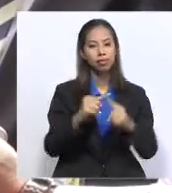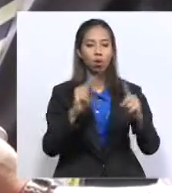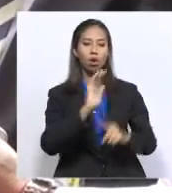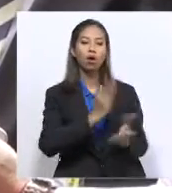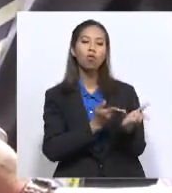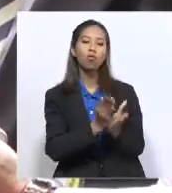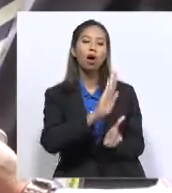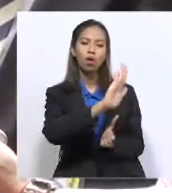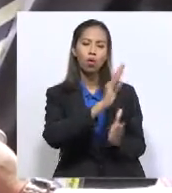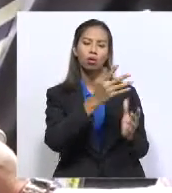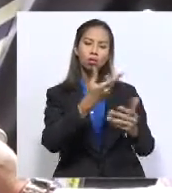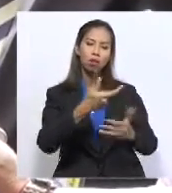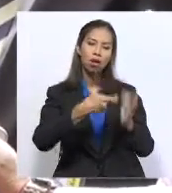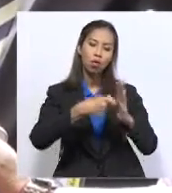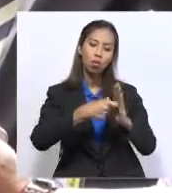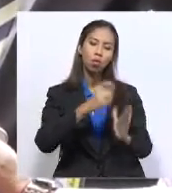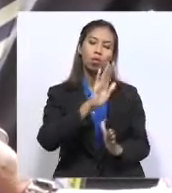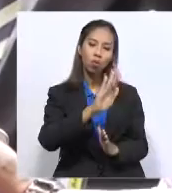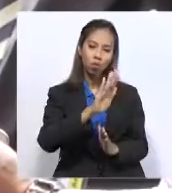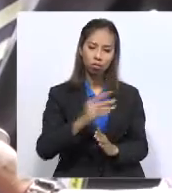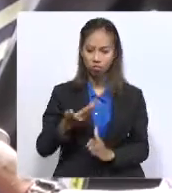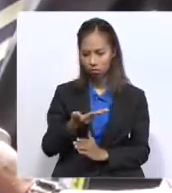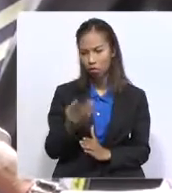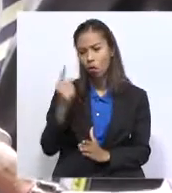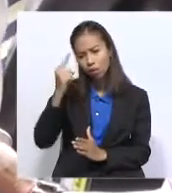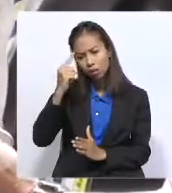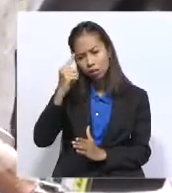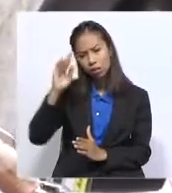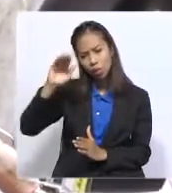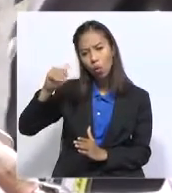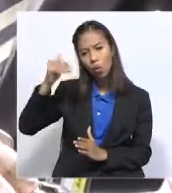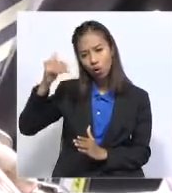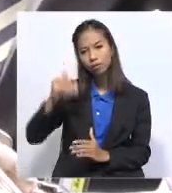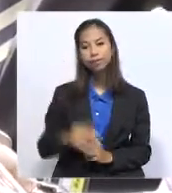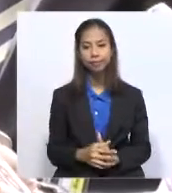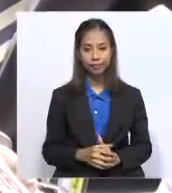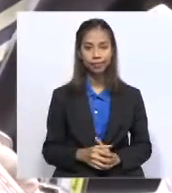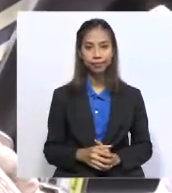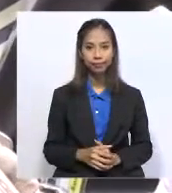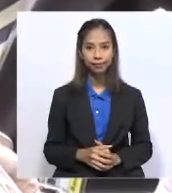ก็เป็นสังคมก็ลองฟังลองคิดเอาตรึกตรองเอาเองแล้วกันนะครับ